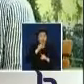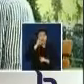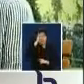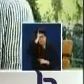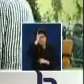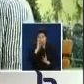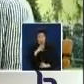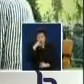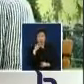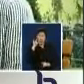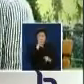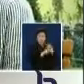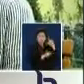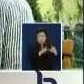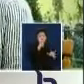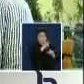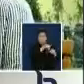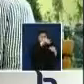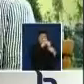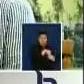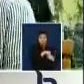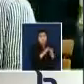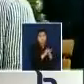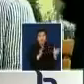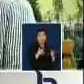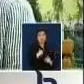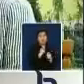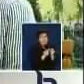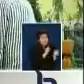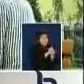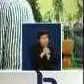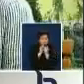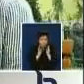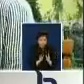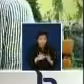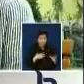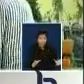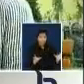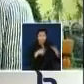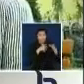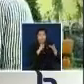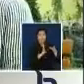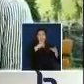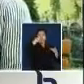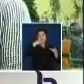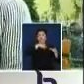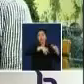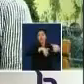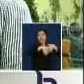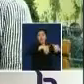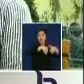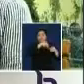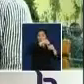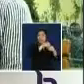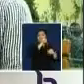ได้มาเยี่ยมพี่น้องประชาชนที่เยอรมันด้วยนะคะก็มีความแข็งแรงมีการรวมตัวกันเป็นชุมชนน่ารักทีเดียว